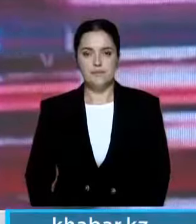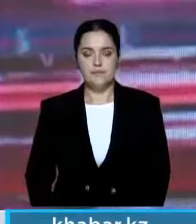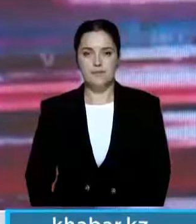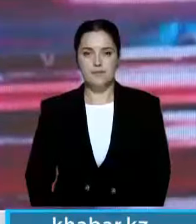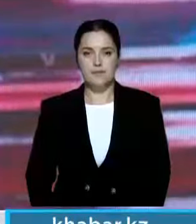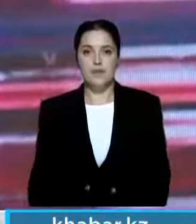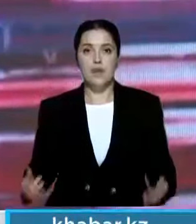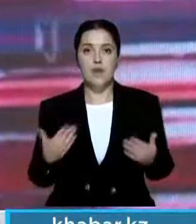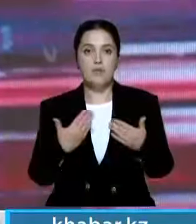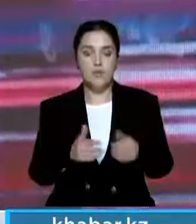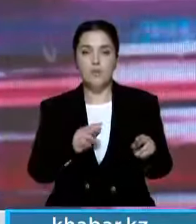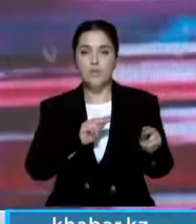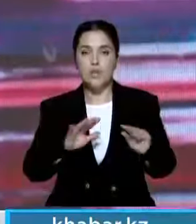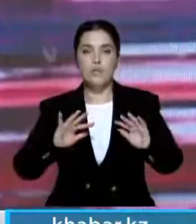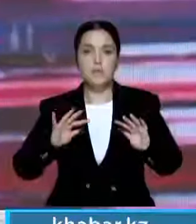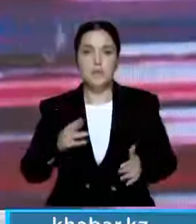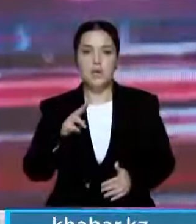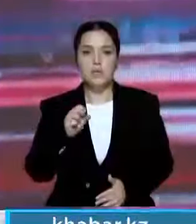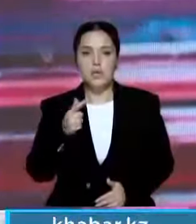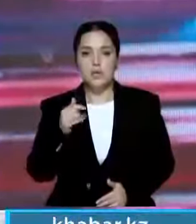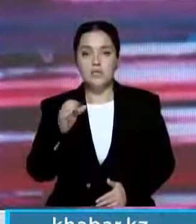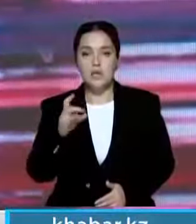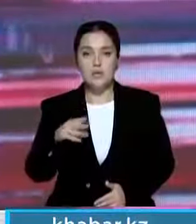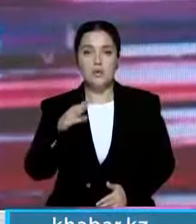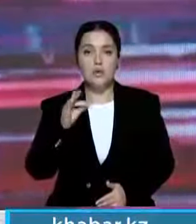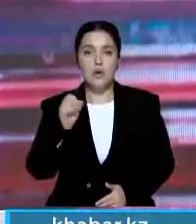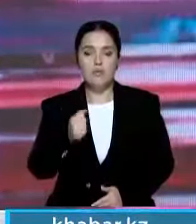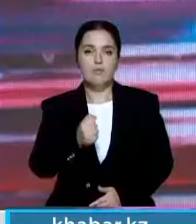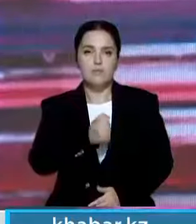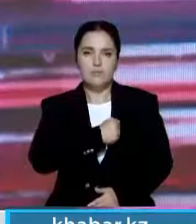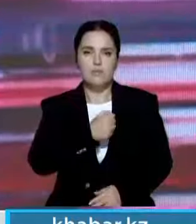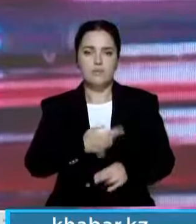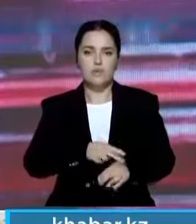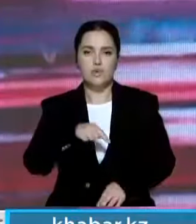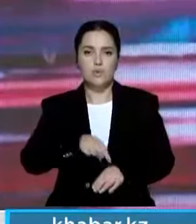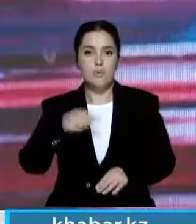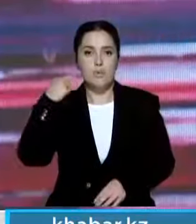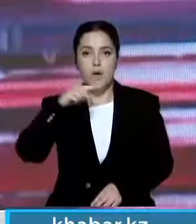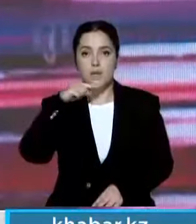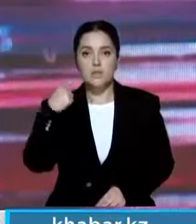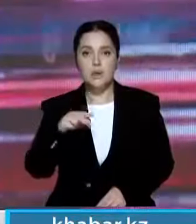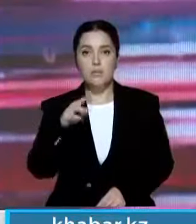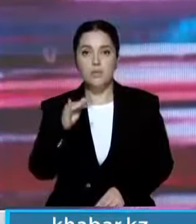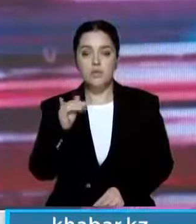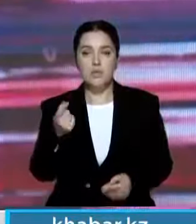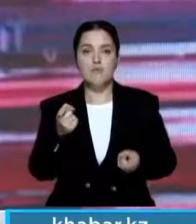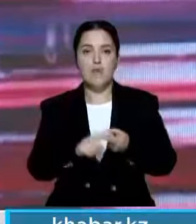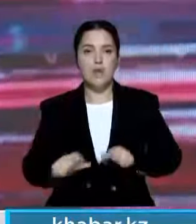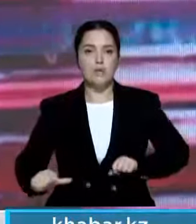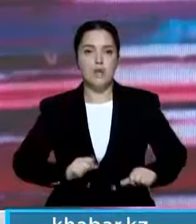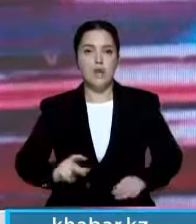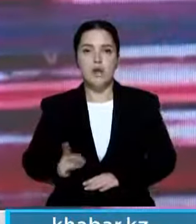Ну а выпуск начнём с трагических событий в Дагестане Касым жумар тукай выразил искренние соболезнования президенту России Владимиру Путину в связи с